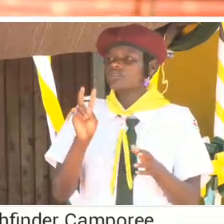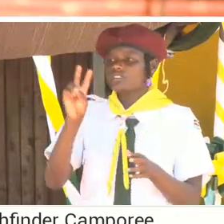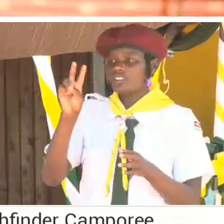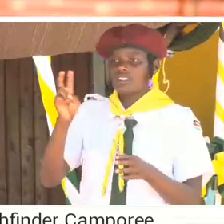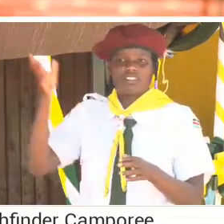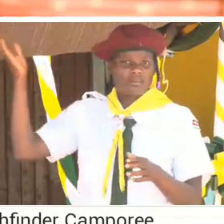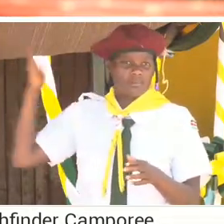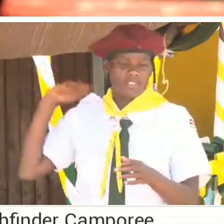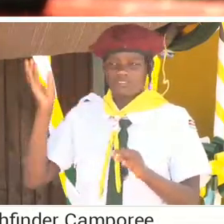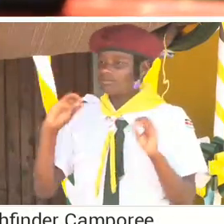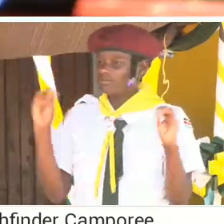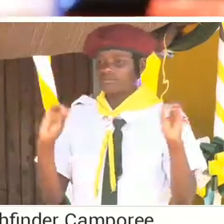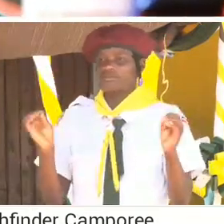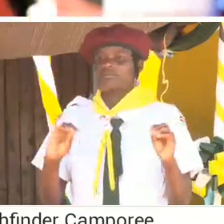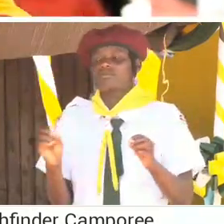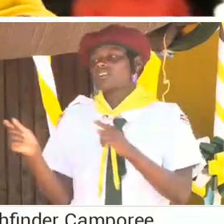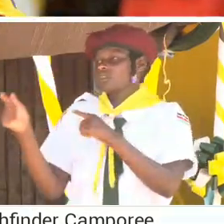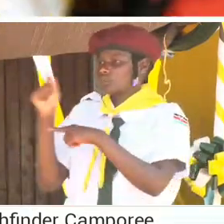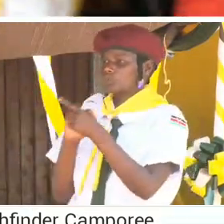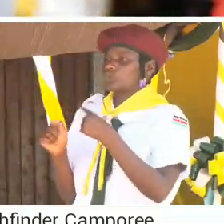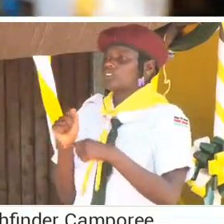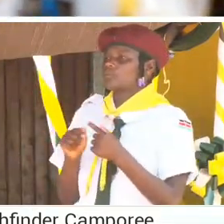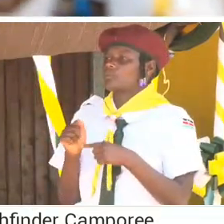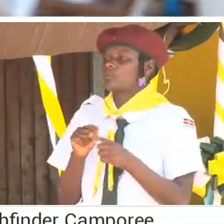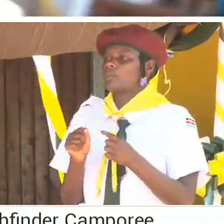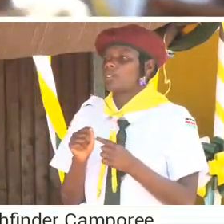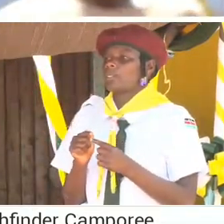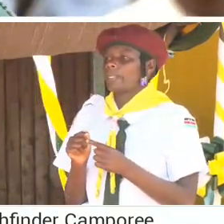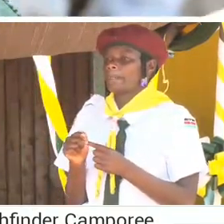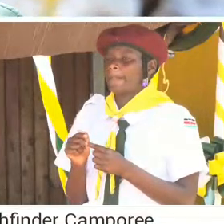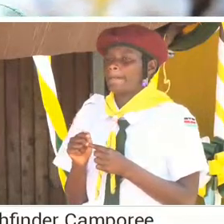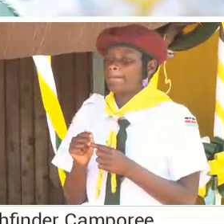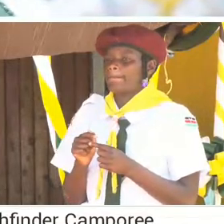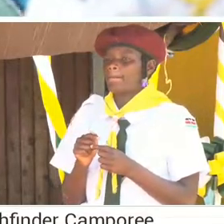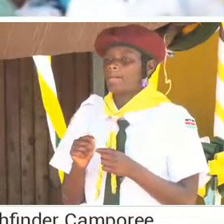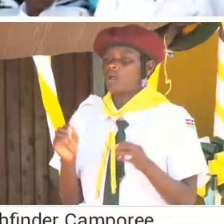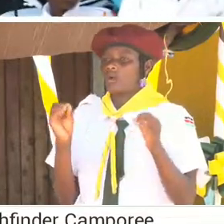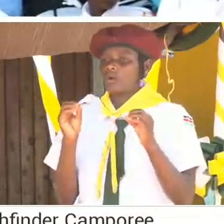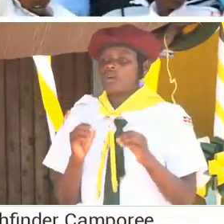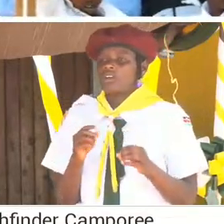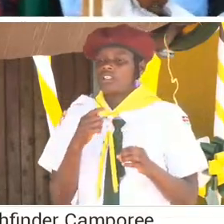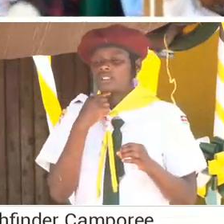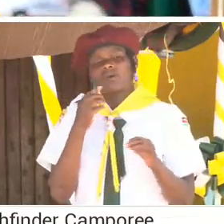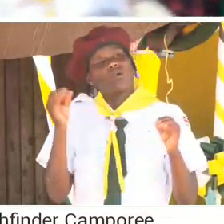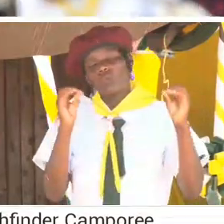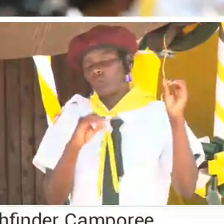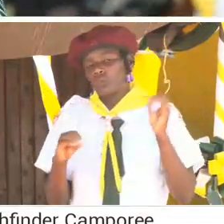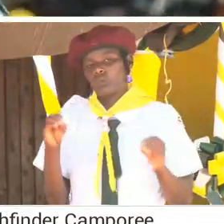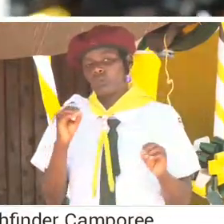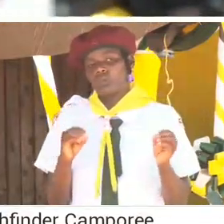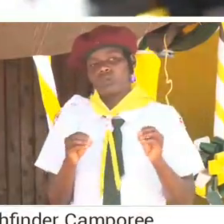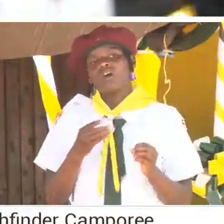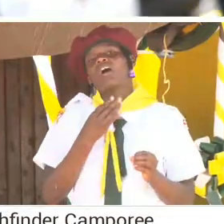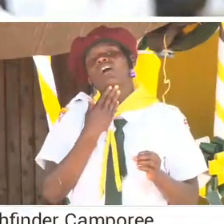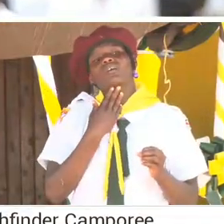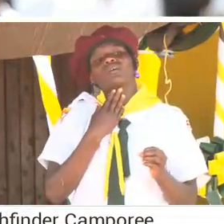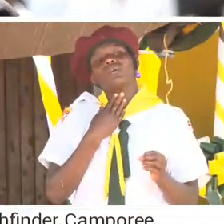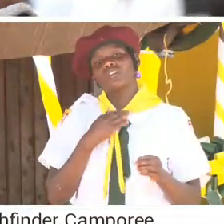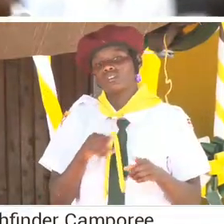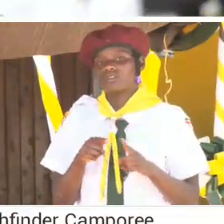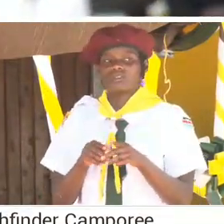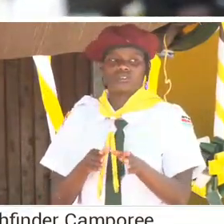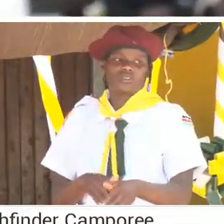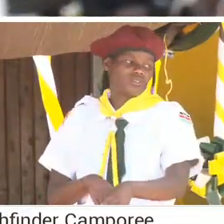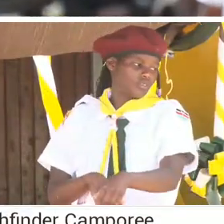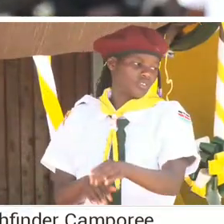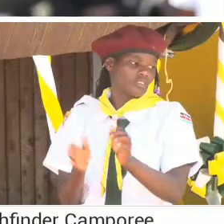Yaani ukiamua kuja, wewe njoo. Unasema, "Oh, ninatamani. Ninatamani kutoa maisha kwa hiyo." Bwana akubariki